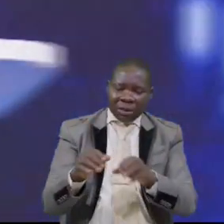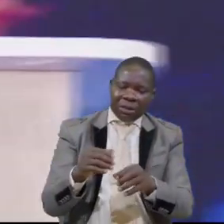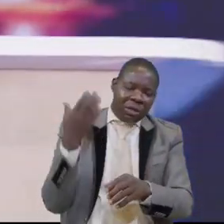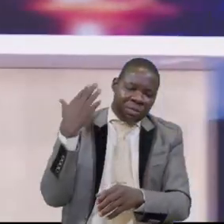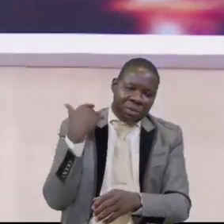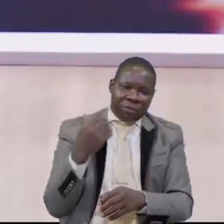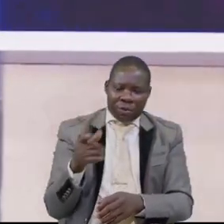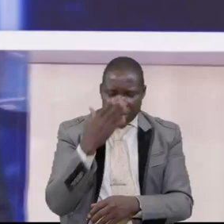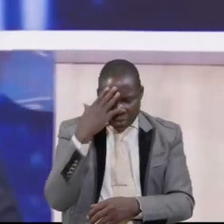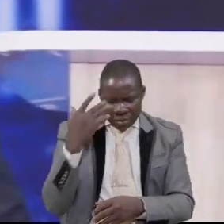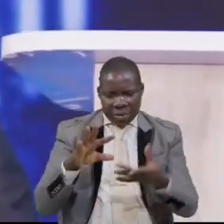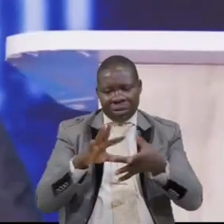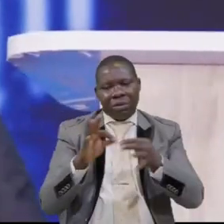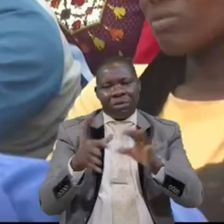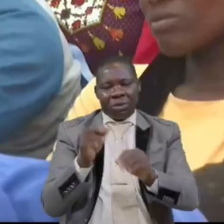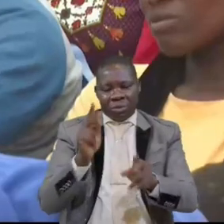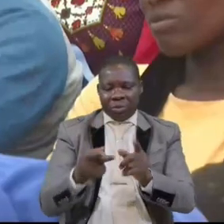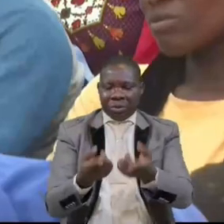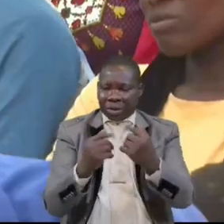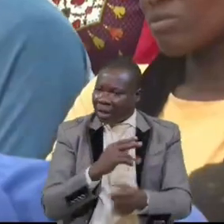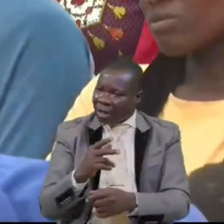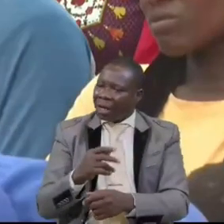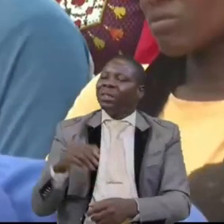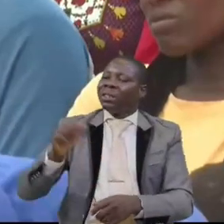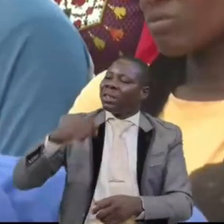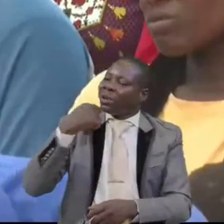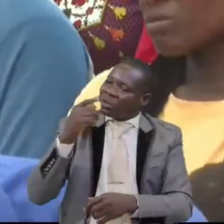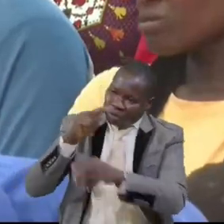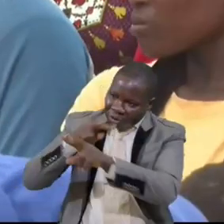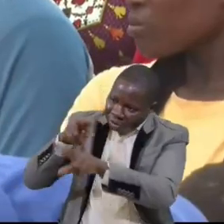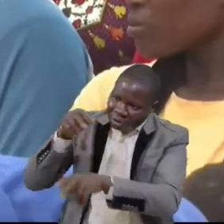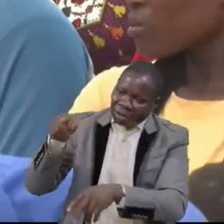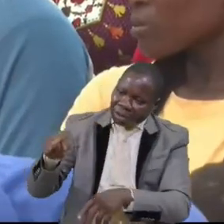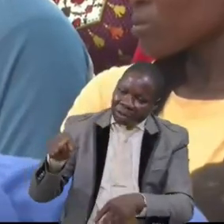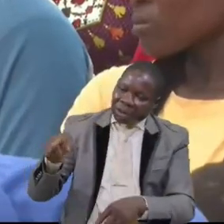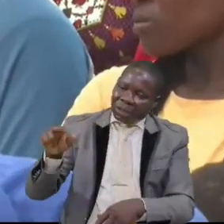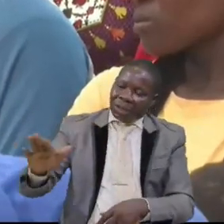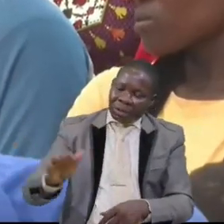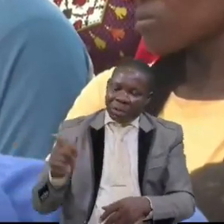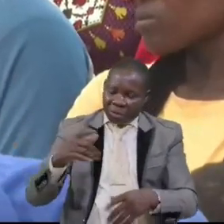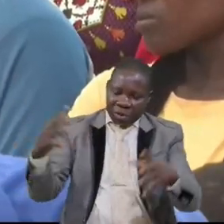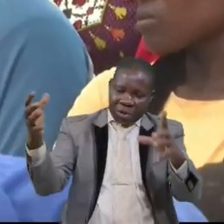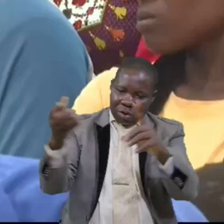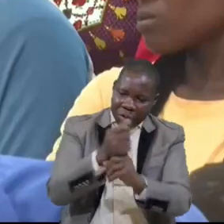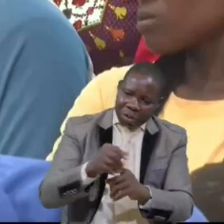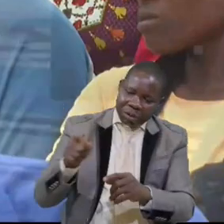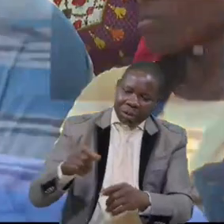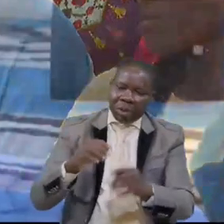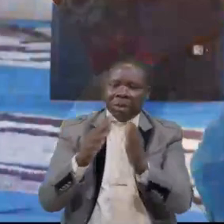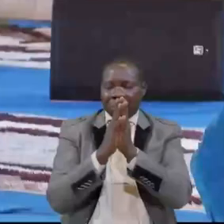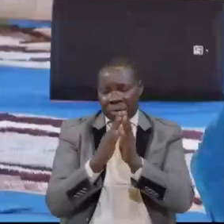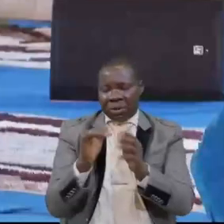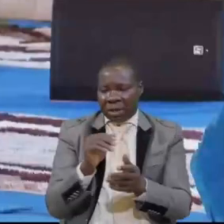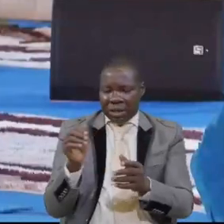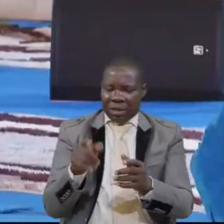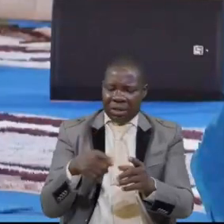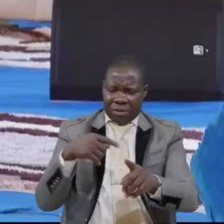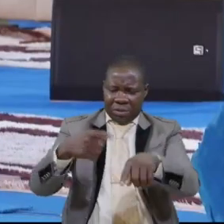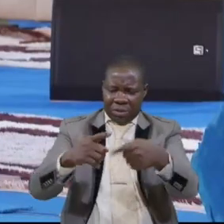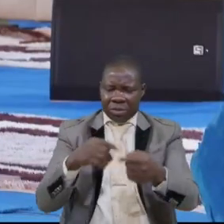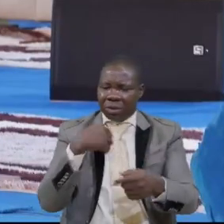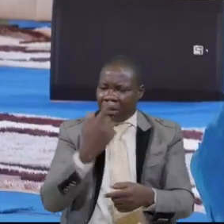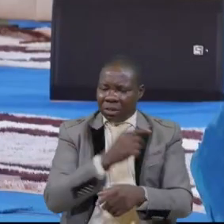l'histoire. On l'a vu, on l'a attrapé, il est prié, et ils sont allés dire au roi, il y a quelqu'un ici,